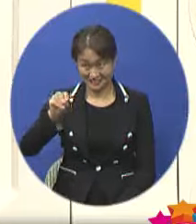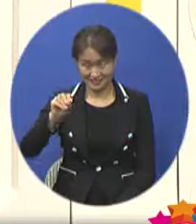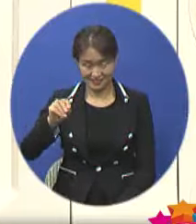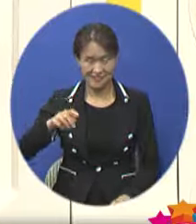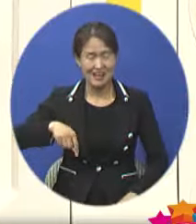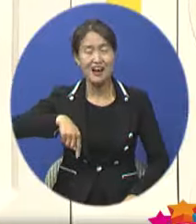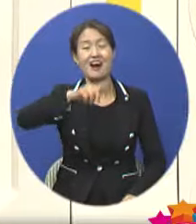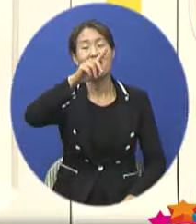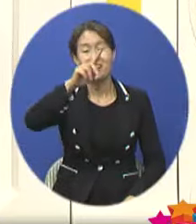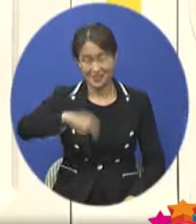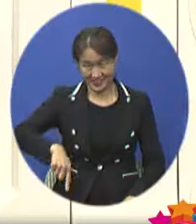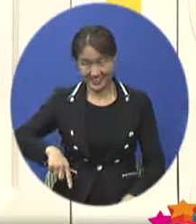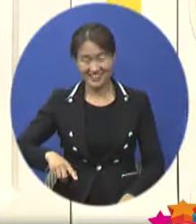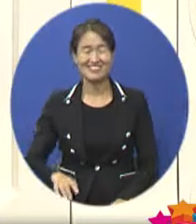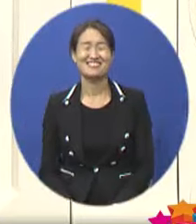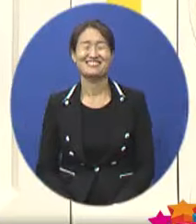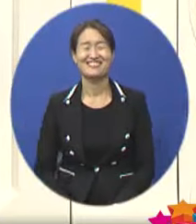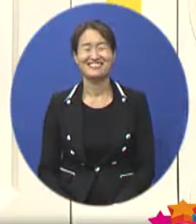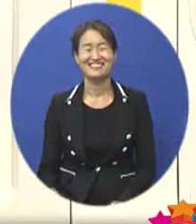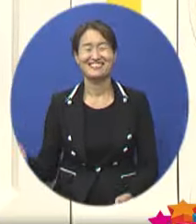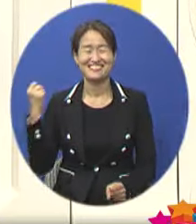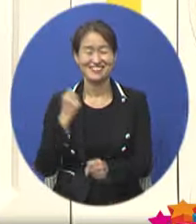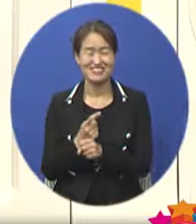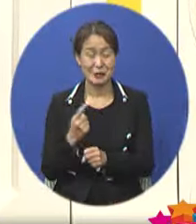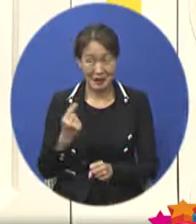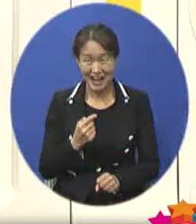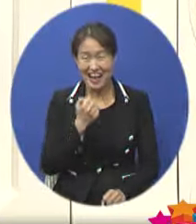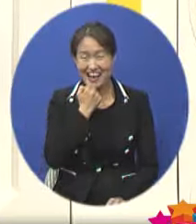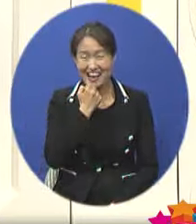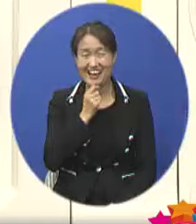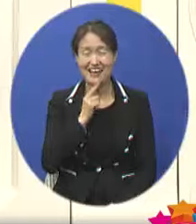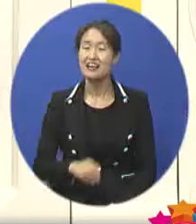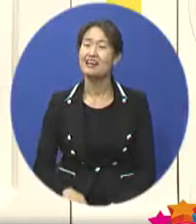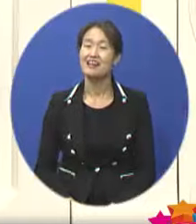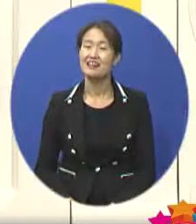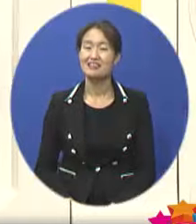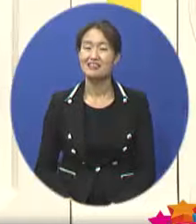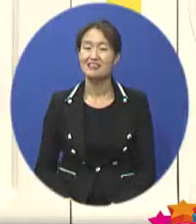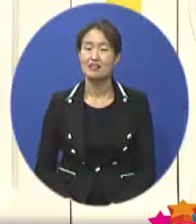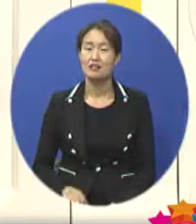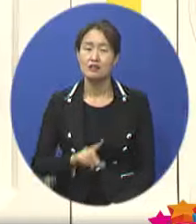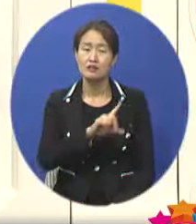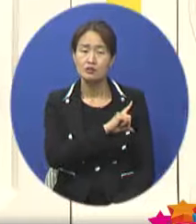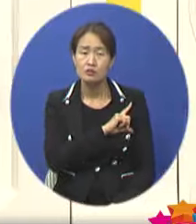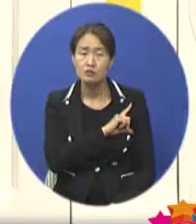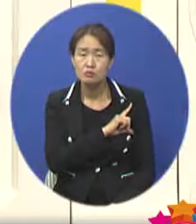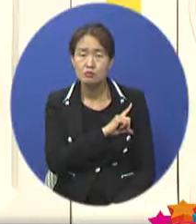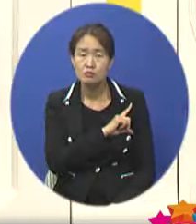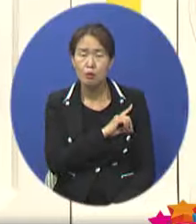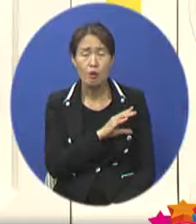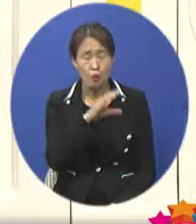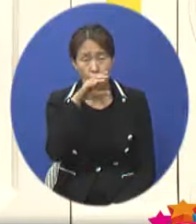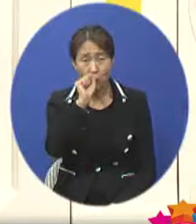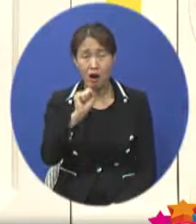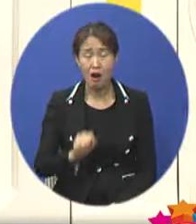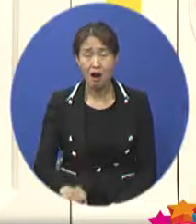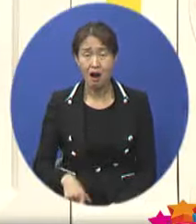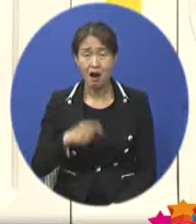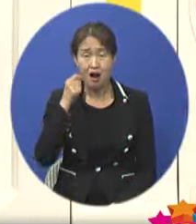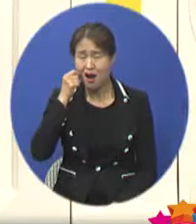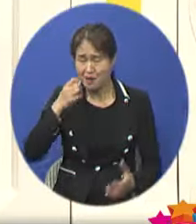갔다 오시죠. 네. 네. 오셨네요. 아, 근데 네. 그 조남이 엄청 그 저